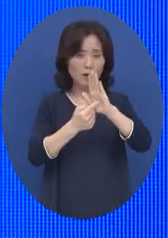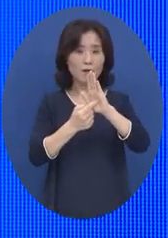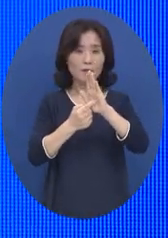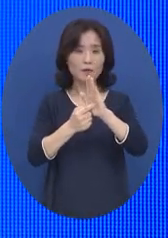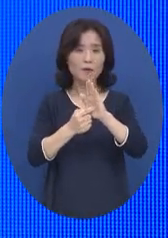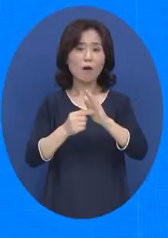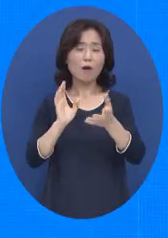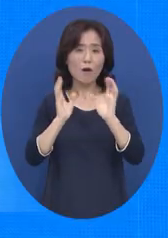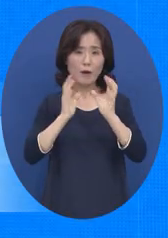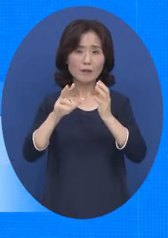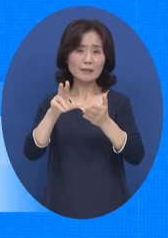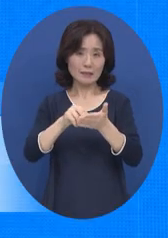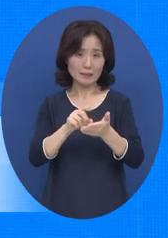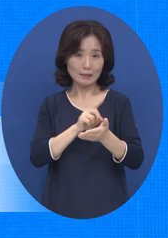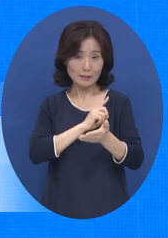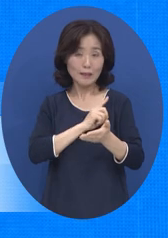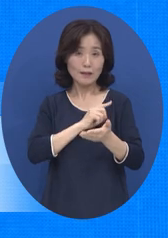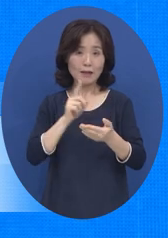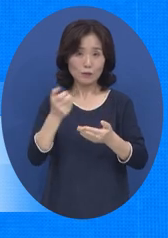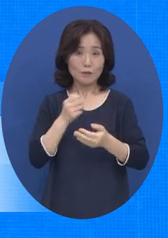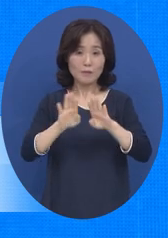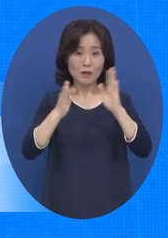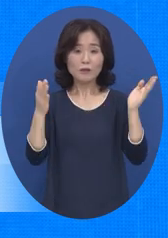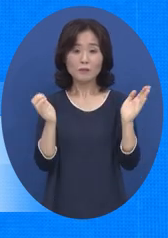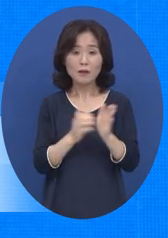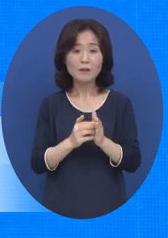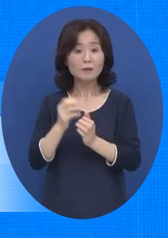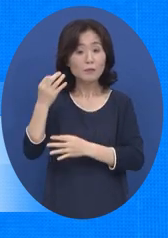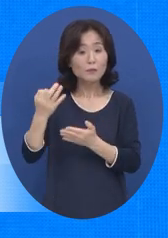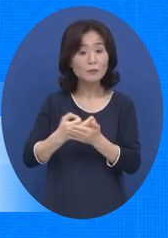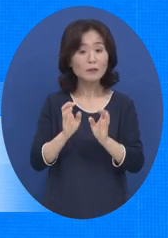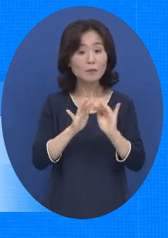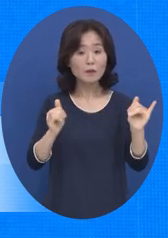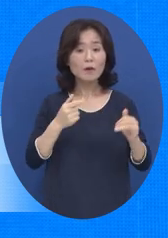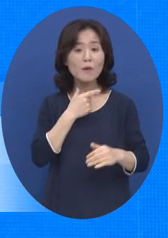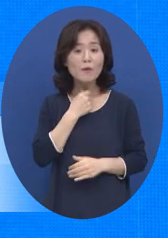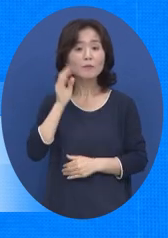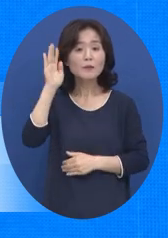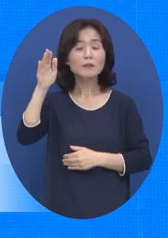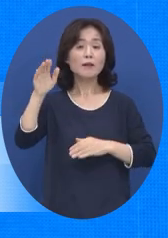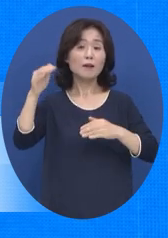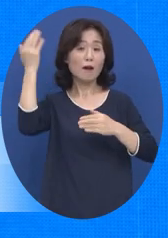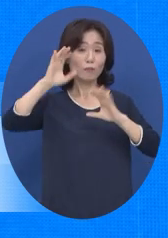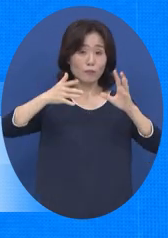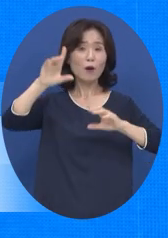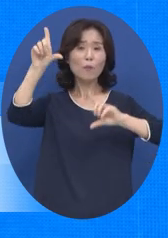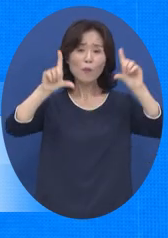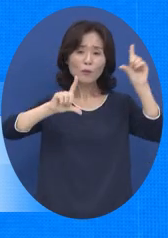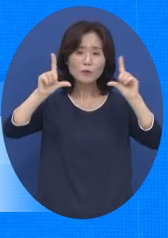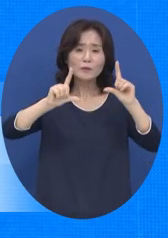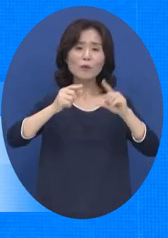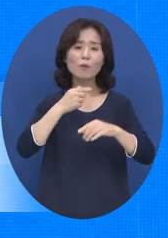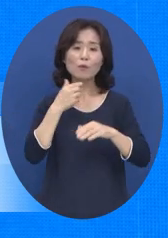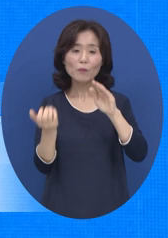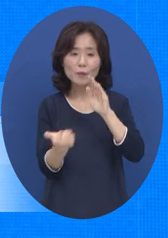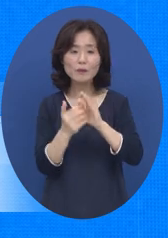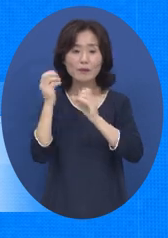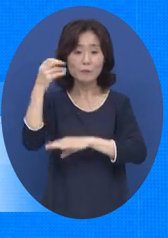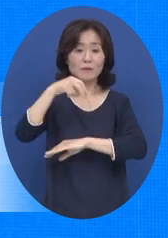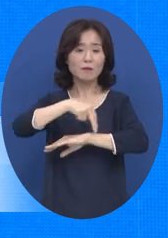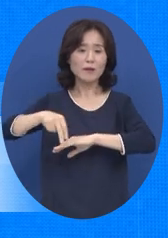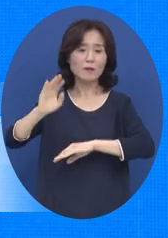열렸습니다 기본적은 사람들이 바라는 미래 대한민국의 청사진을 싫어하는 킵 온 설계도가 될